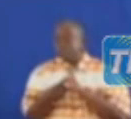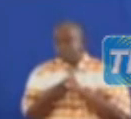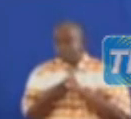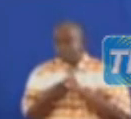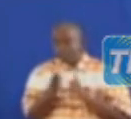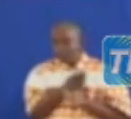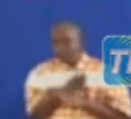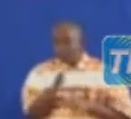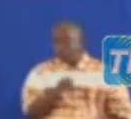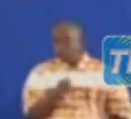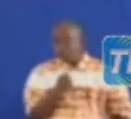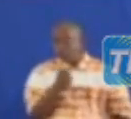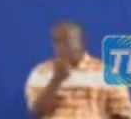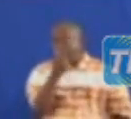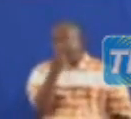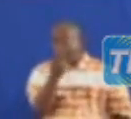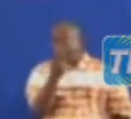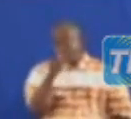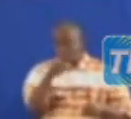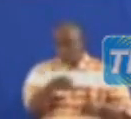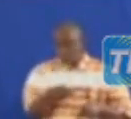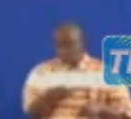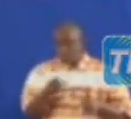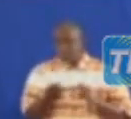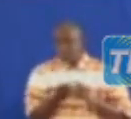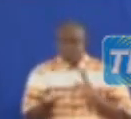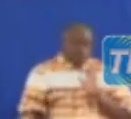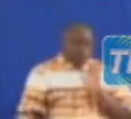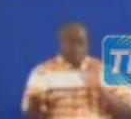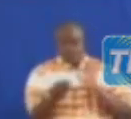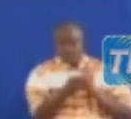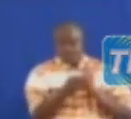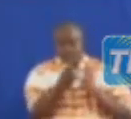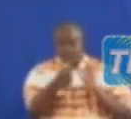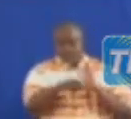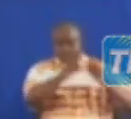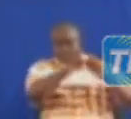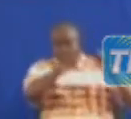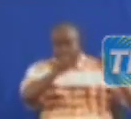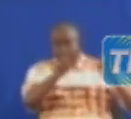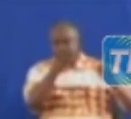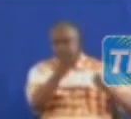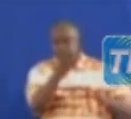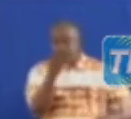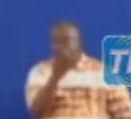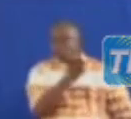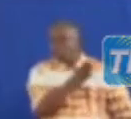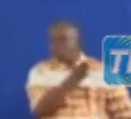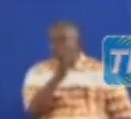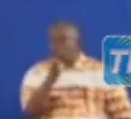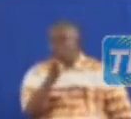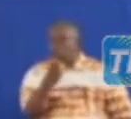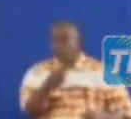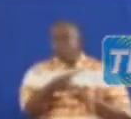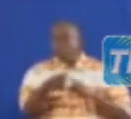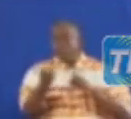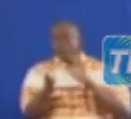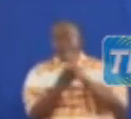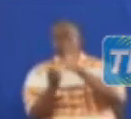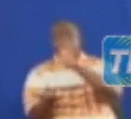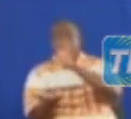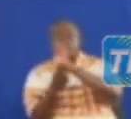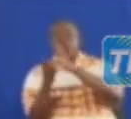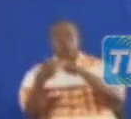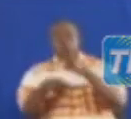hadi Februari 2023 ni kama unavyoonekana katika aya ya 34 mpaka aya ya 197